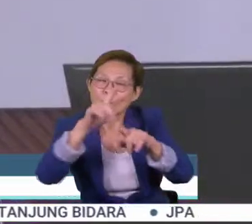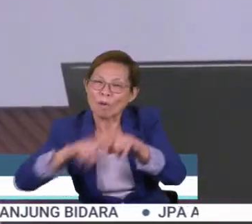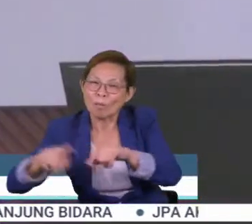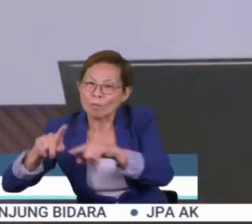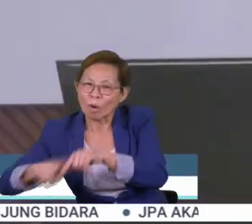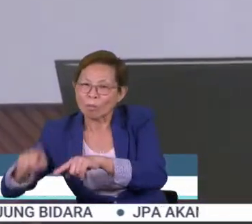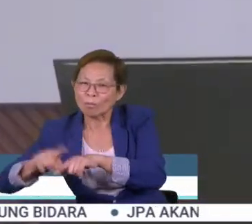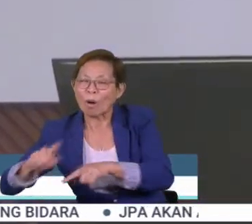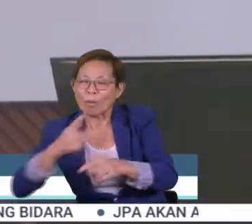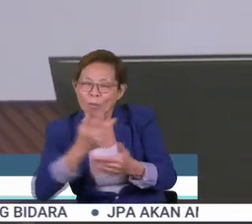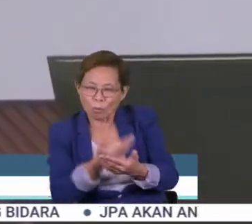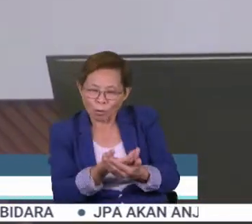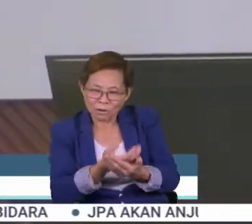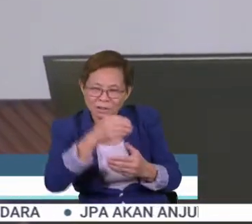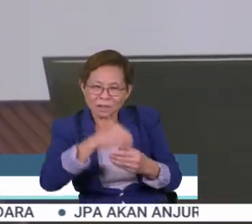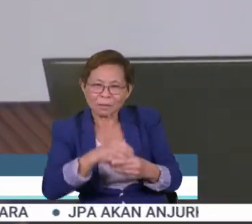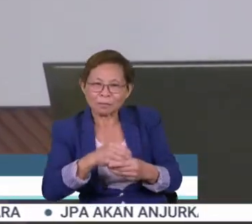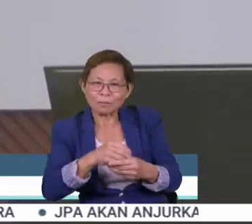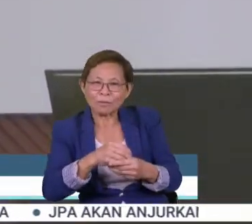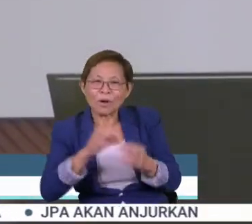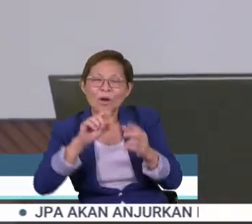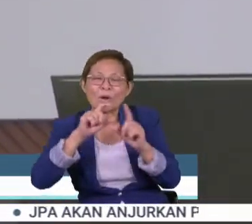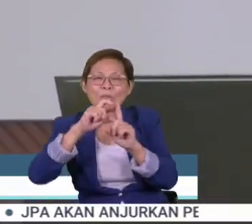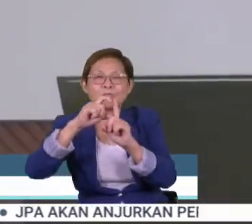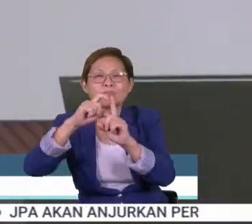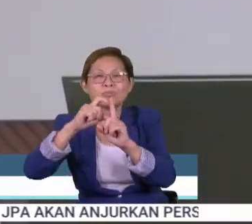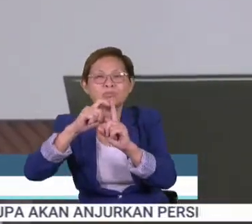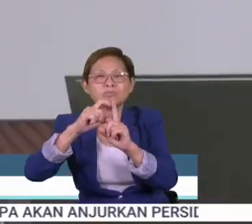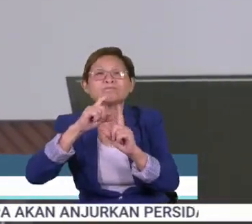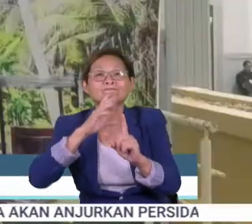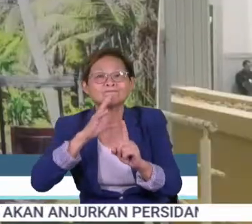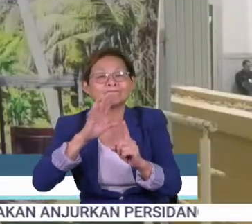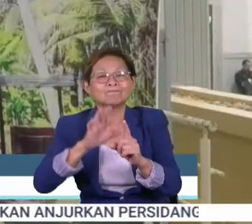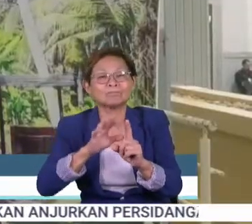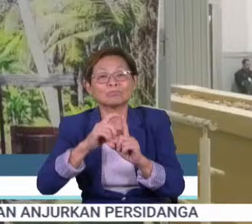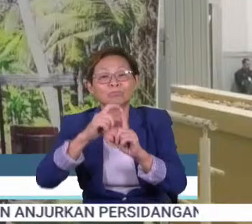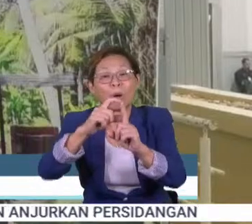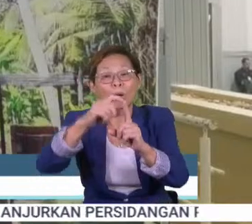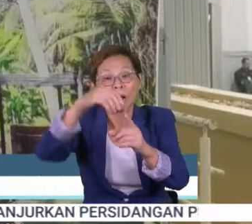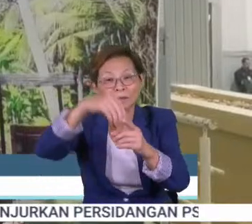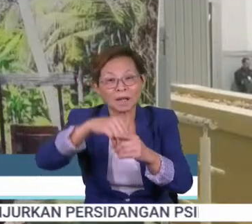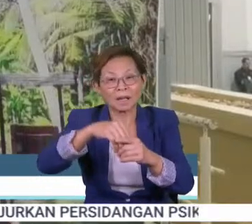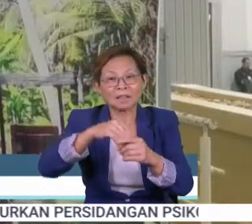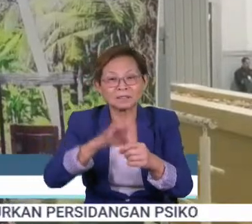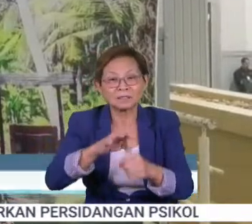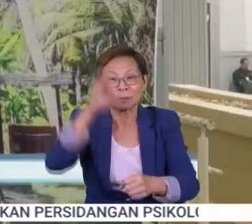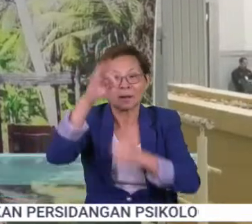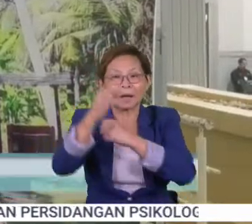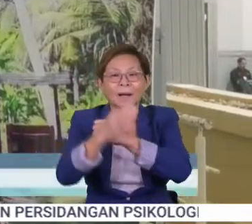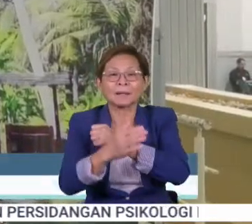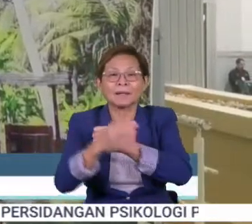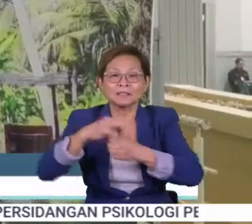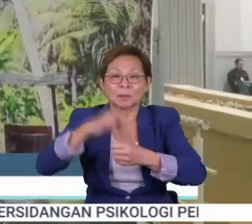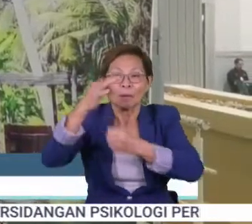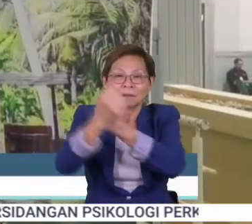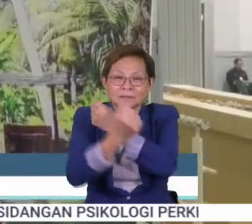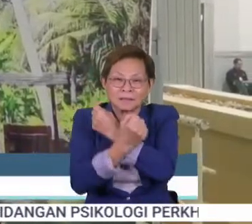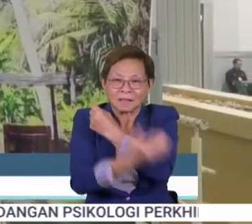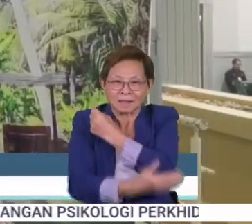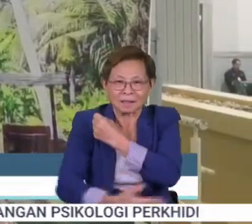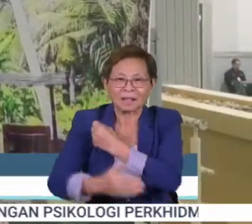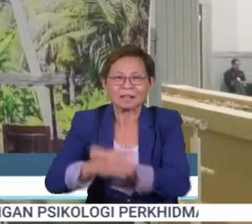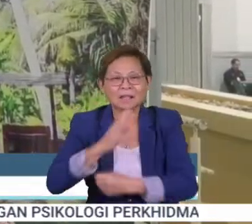kepelbagaian jenis puisi dalam mengungkapkan semangat patriotik. Selama ini bila cakap tentang puisi, orang mengatakan